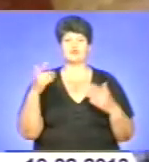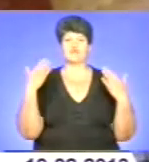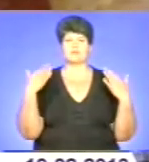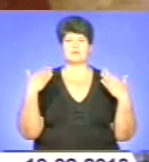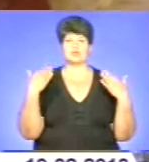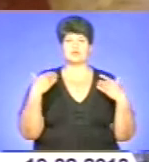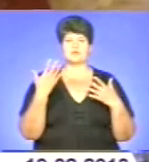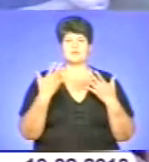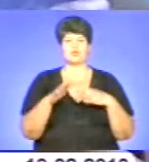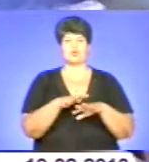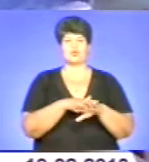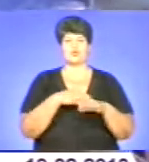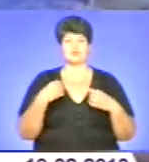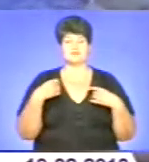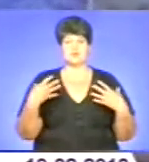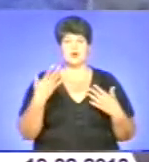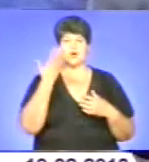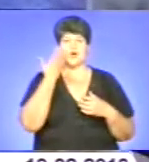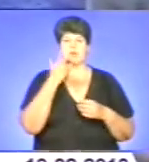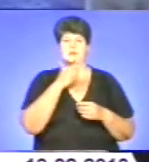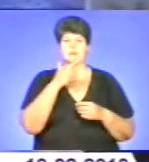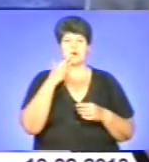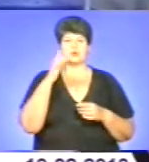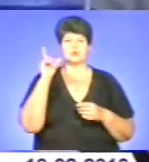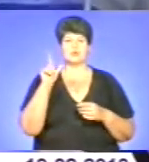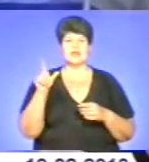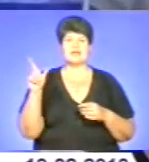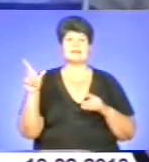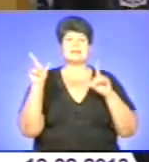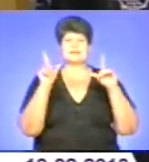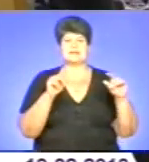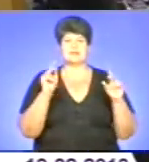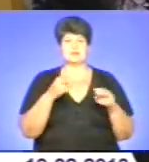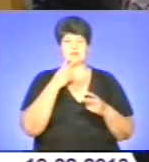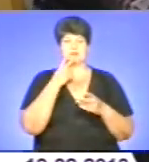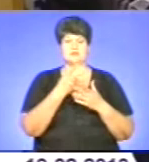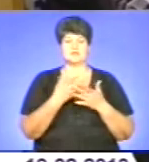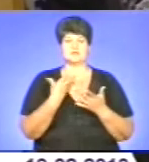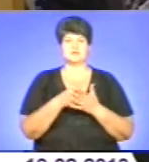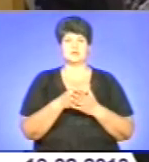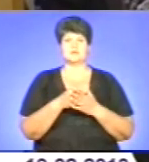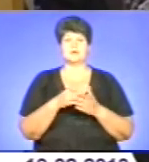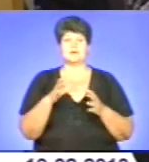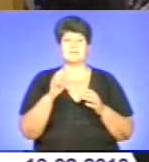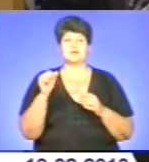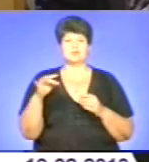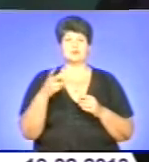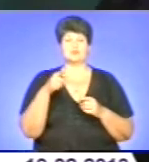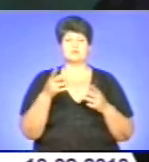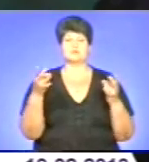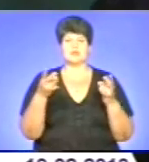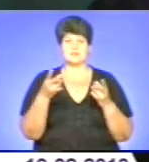тривалі свята коли багато людей виїжджають залишаючи свої оселі без нагляду а тому громадянам рекомендують